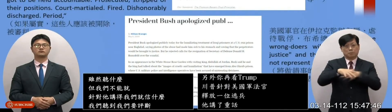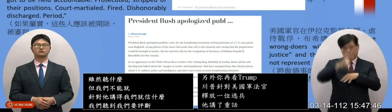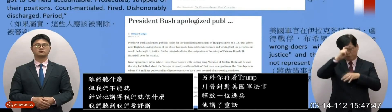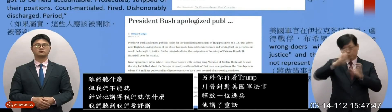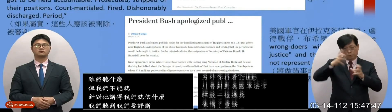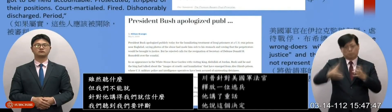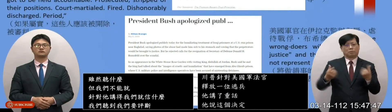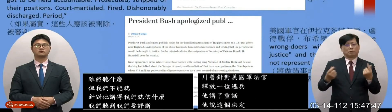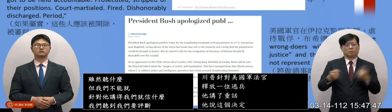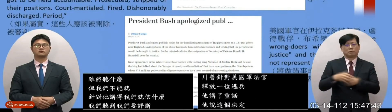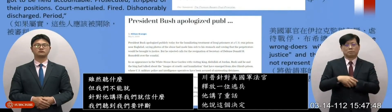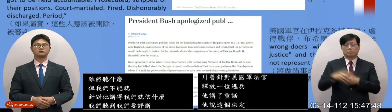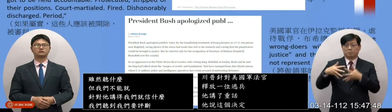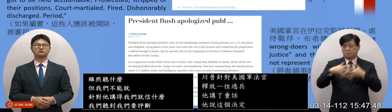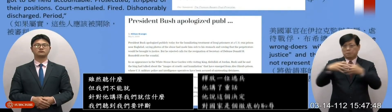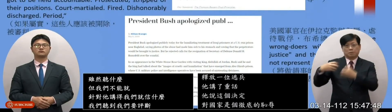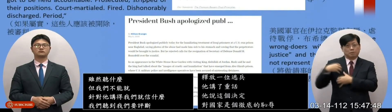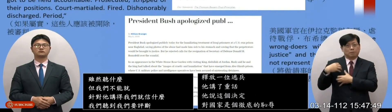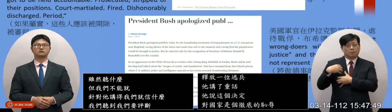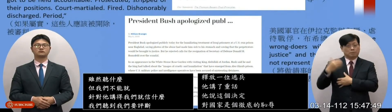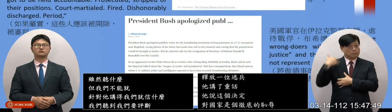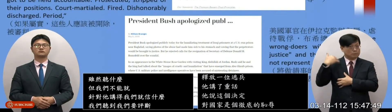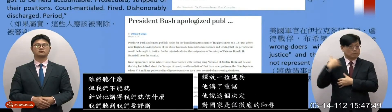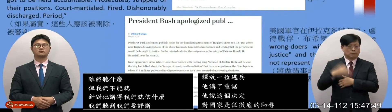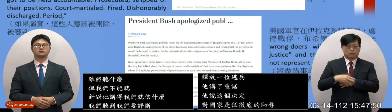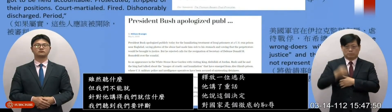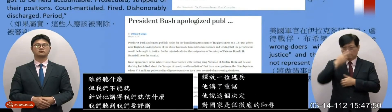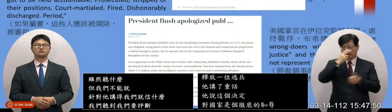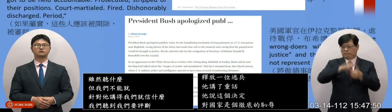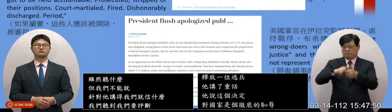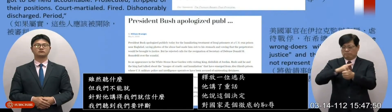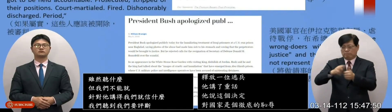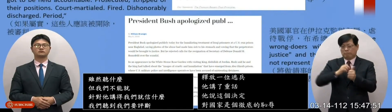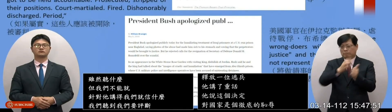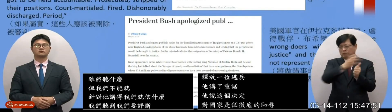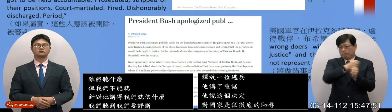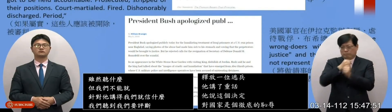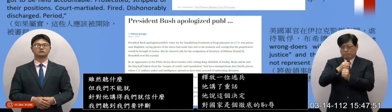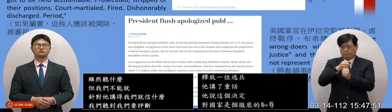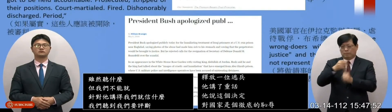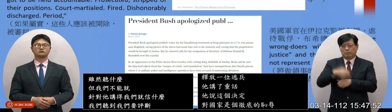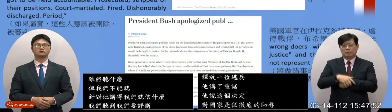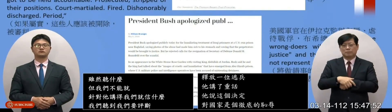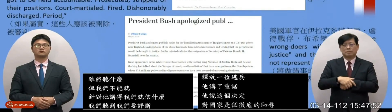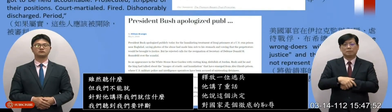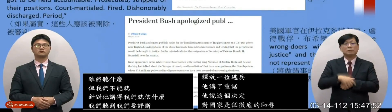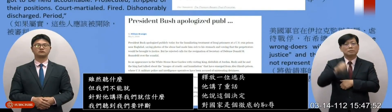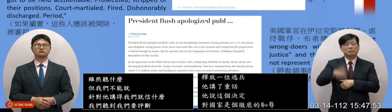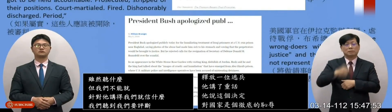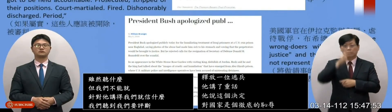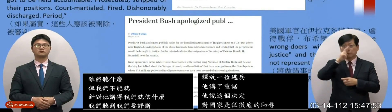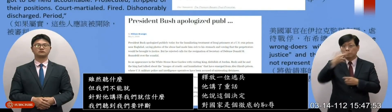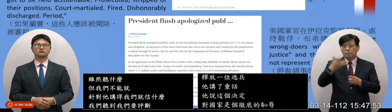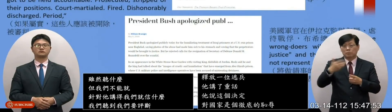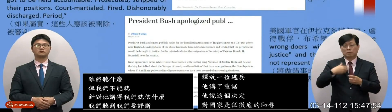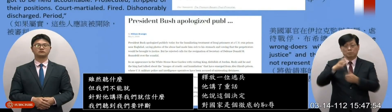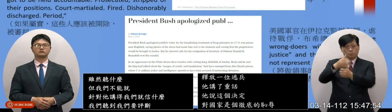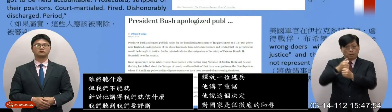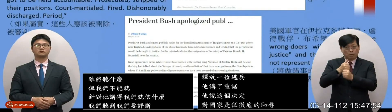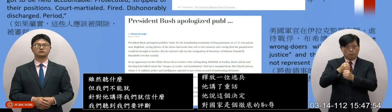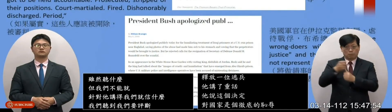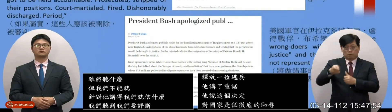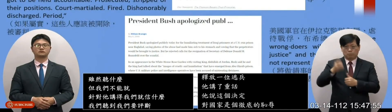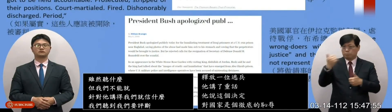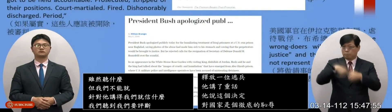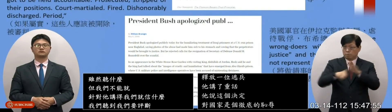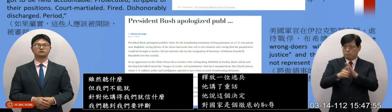那时候美军怎么样？他虐待战俘。所以他讲了一句话，将做错事的人绳之以法，他们的行为不代